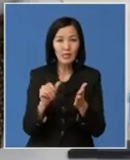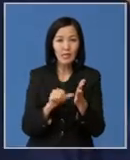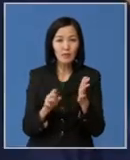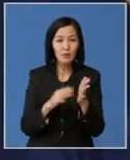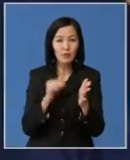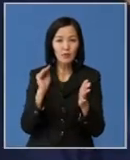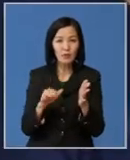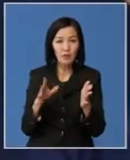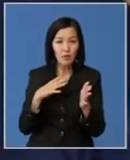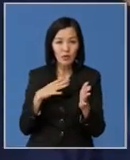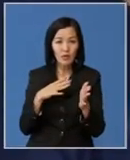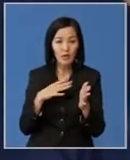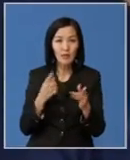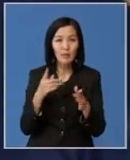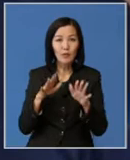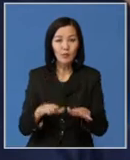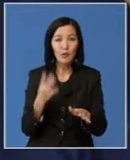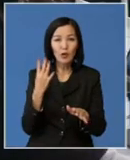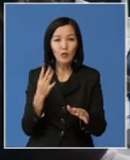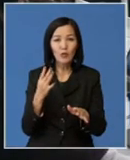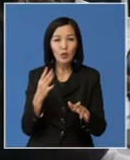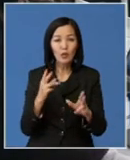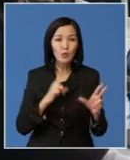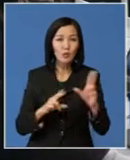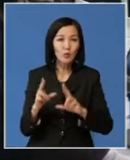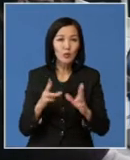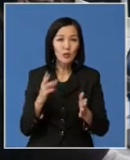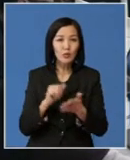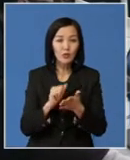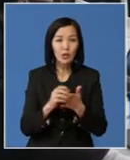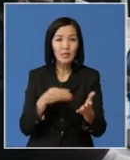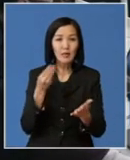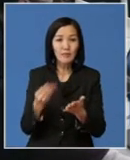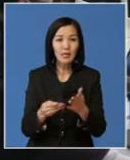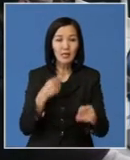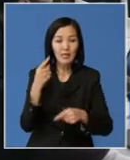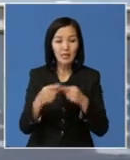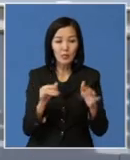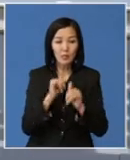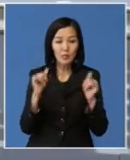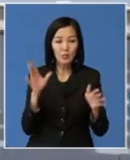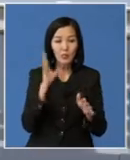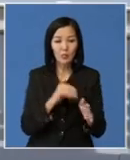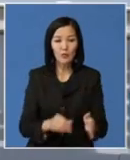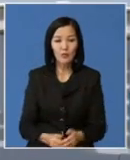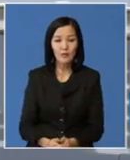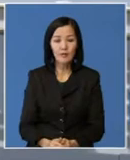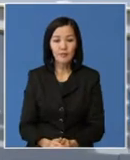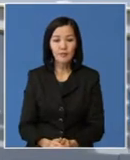69 мыңға жетті. Бір орынға 4 талапкер құжат тапсырған. Келер жылы бұл көрсеткіш көбеюі мүмкін.